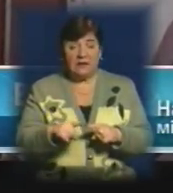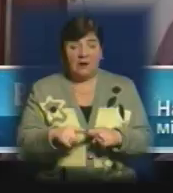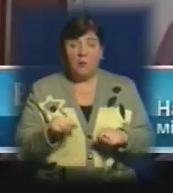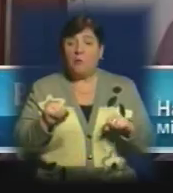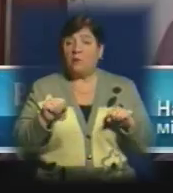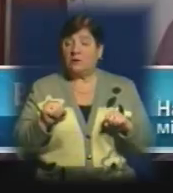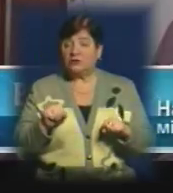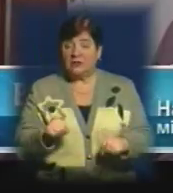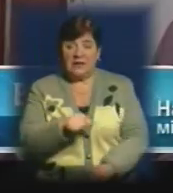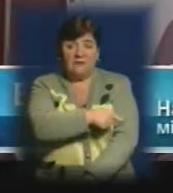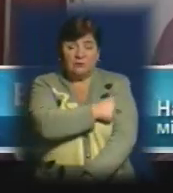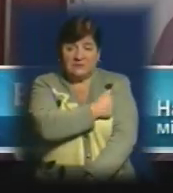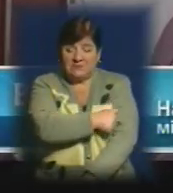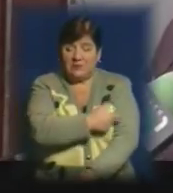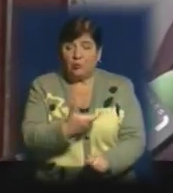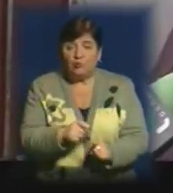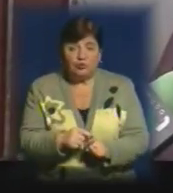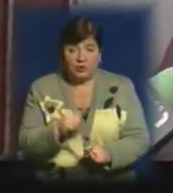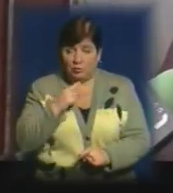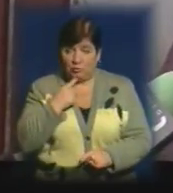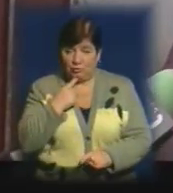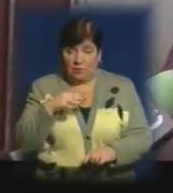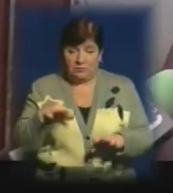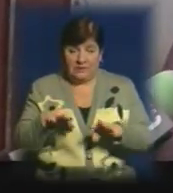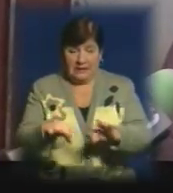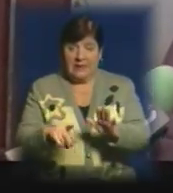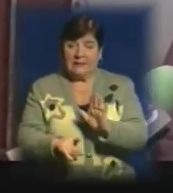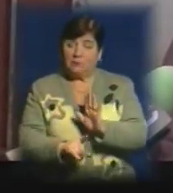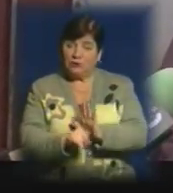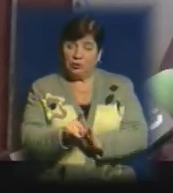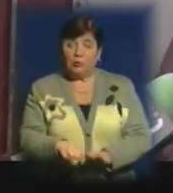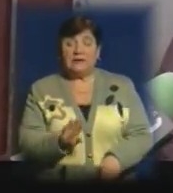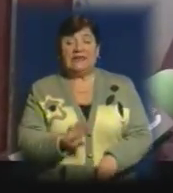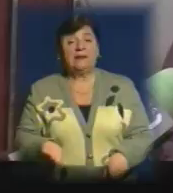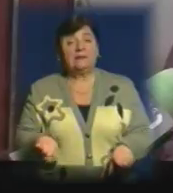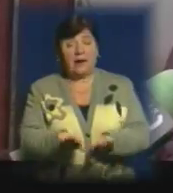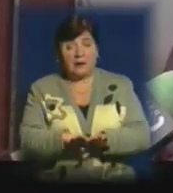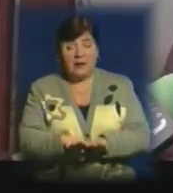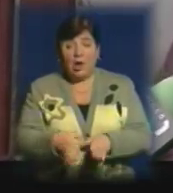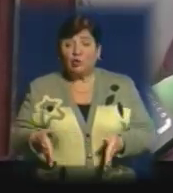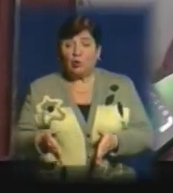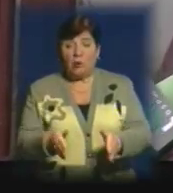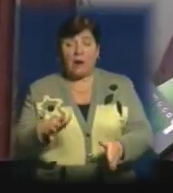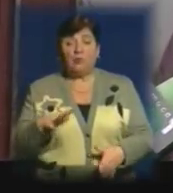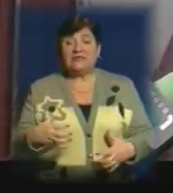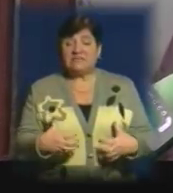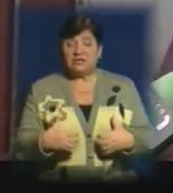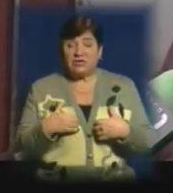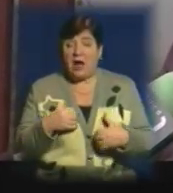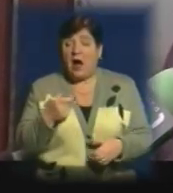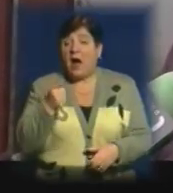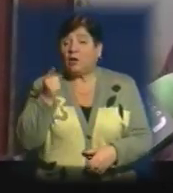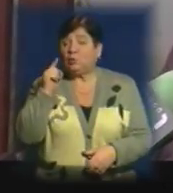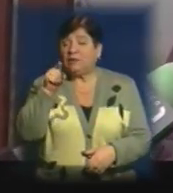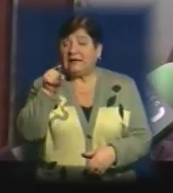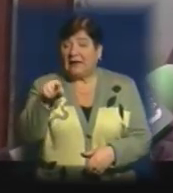можливості дуже важко проходять. Ну тут ще на початку не така була дорога страшна. Ну, або туди далі,